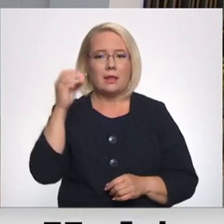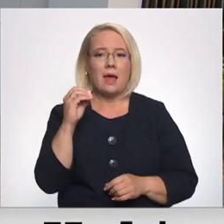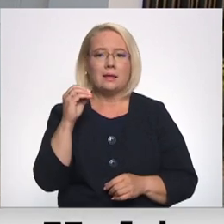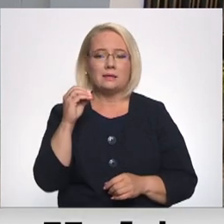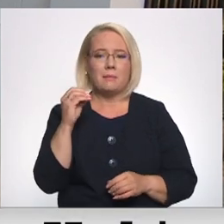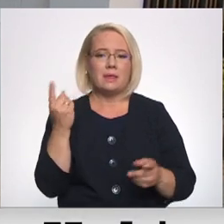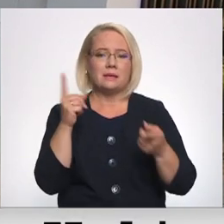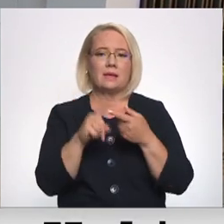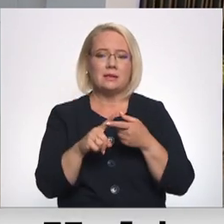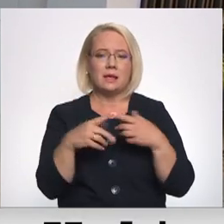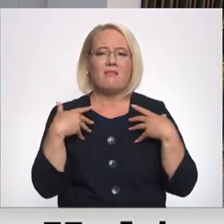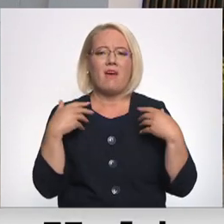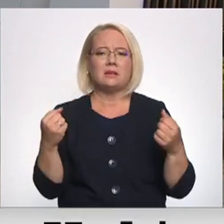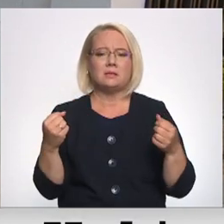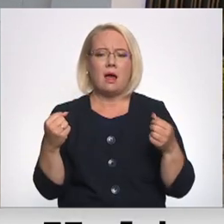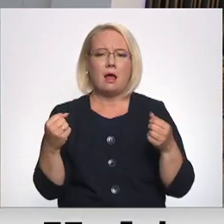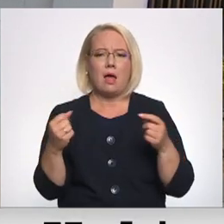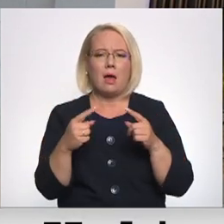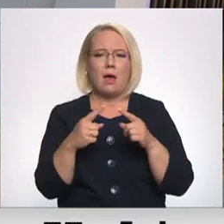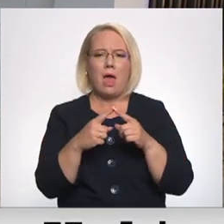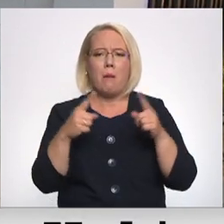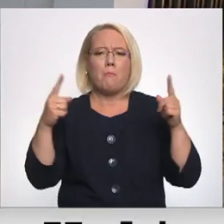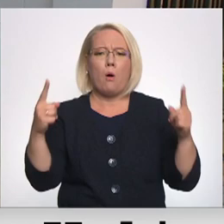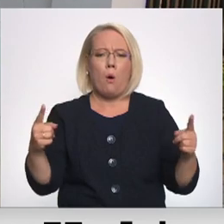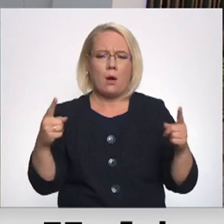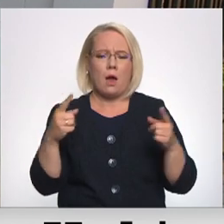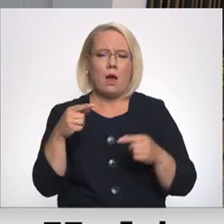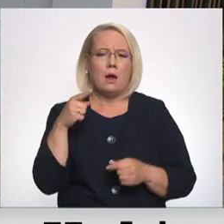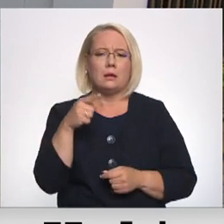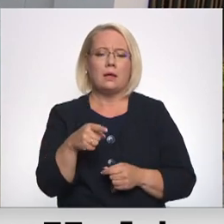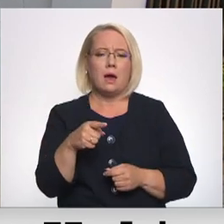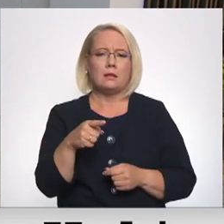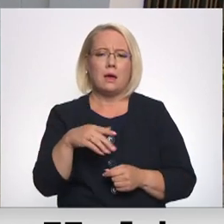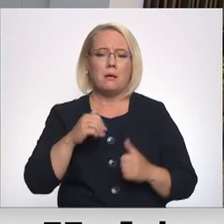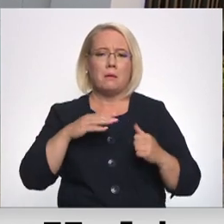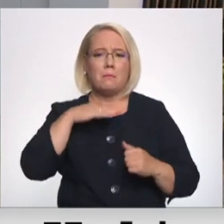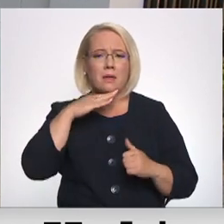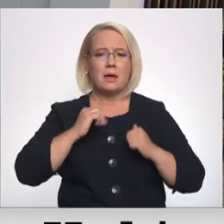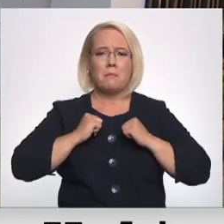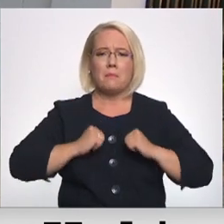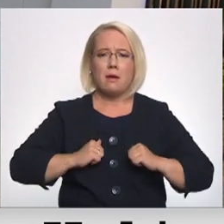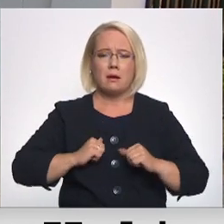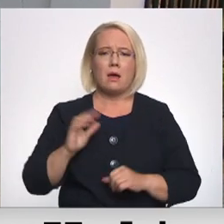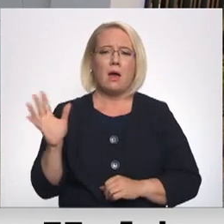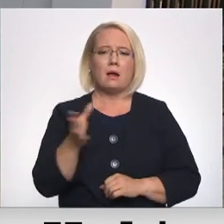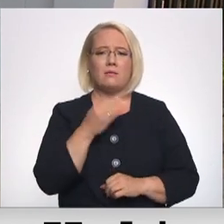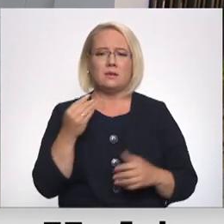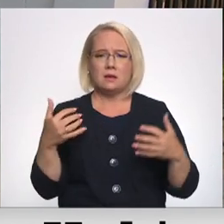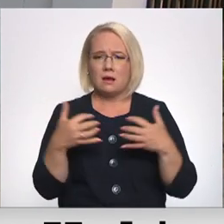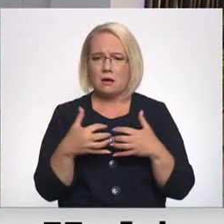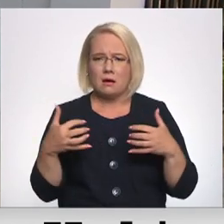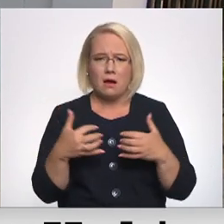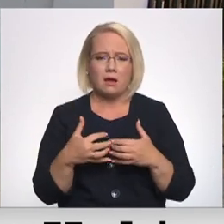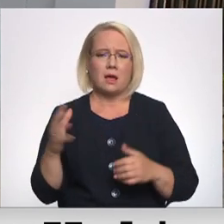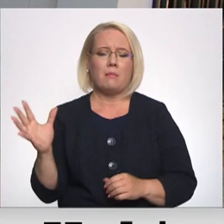epoha kaut kāda, ja, pasaulē. Pietiekami tāda mierīga, nu, ar visiem kāram, ar